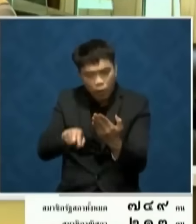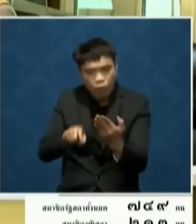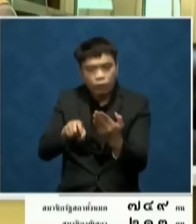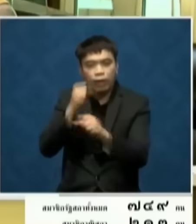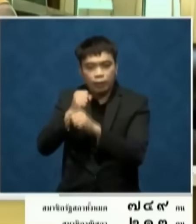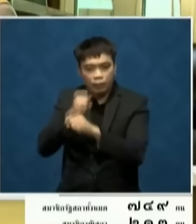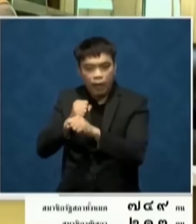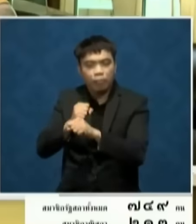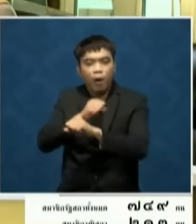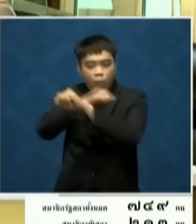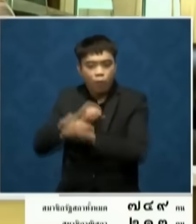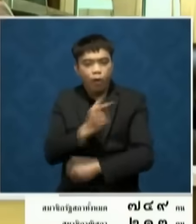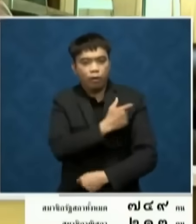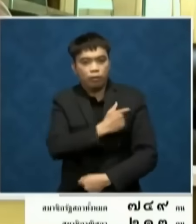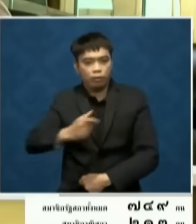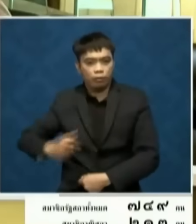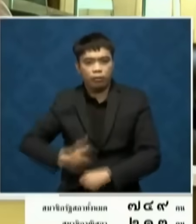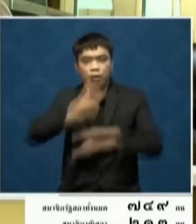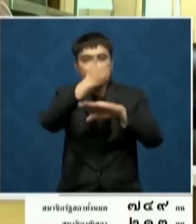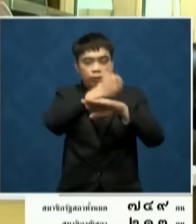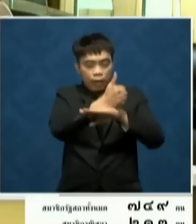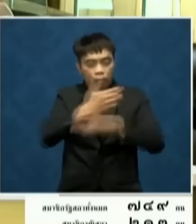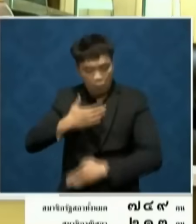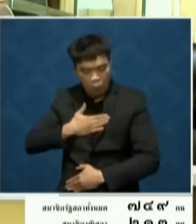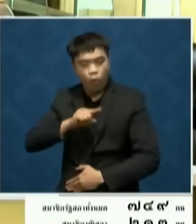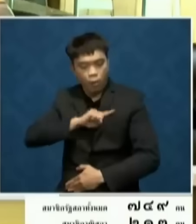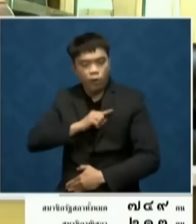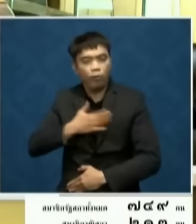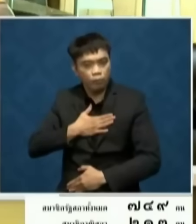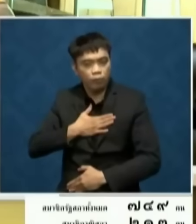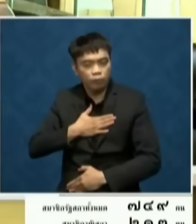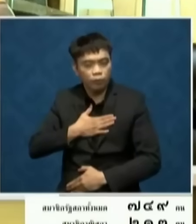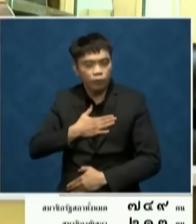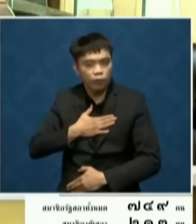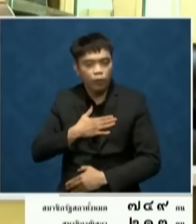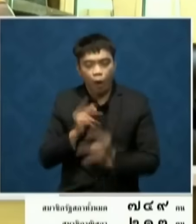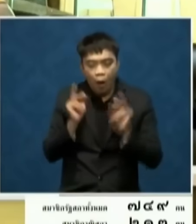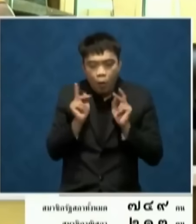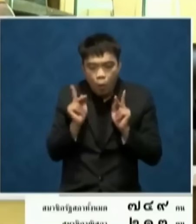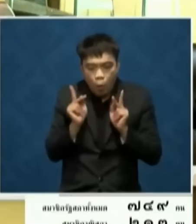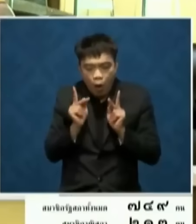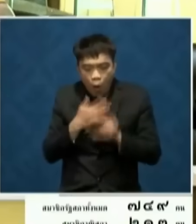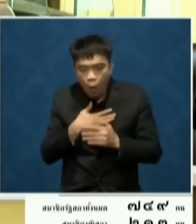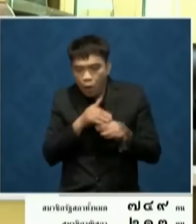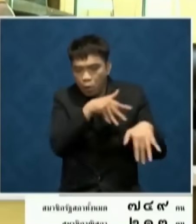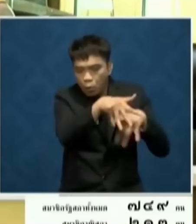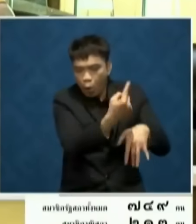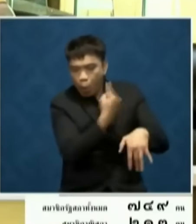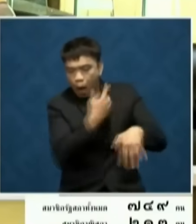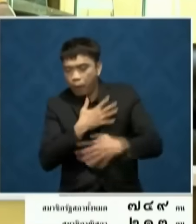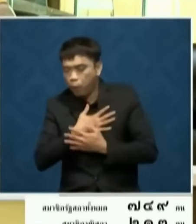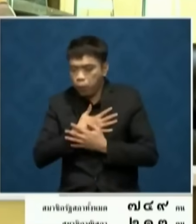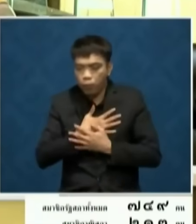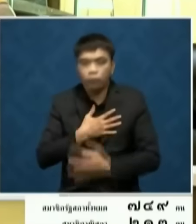นุนนายพิธาเป็นนายกรัฐมนตรีที่มาจาก8พรรคร่วมรัฐบาลนั้นได้คะแนนถึง312เสียงมีประชา